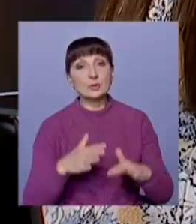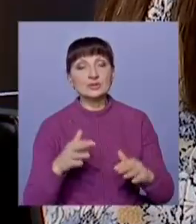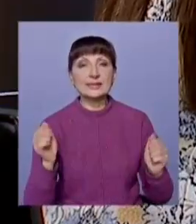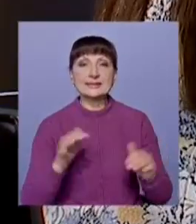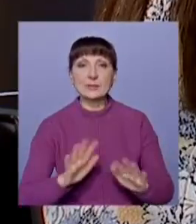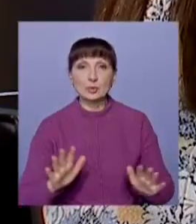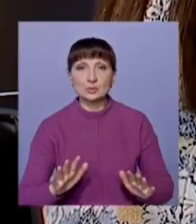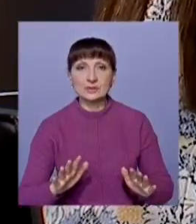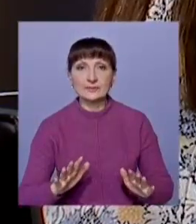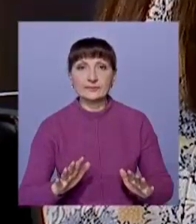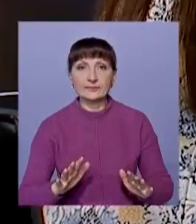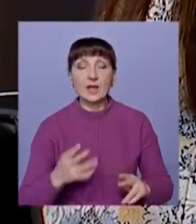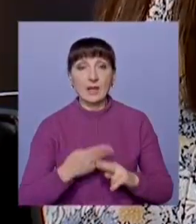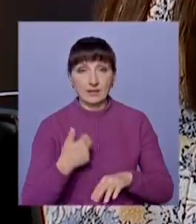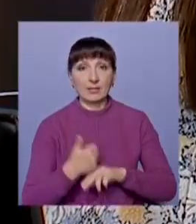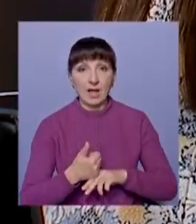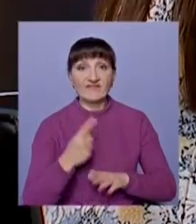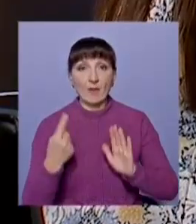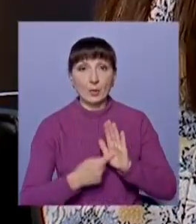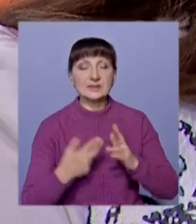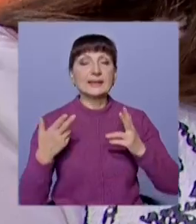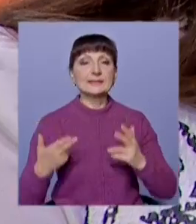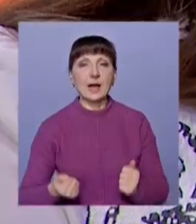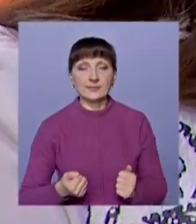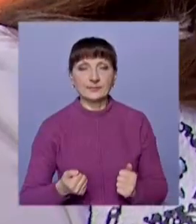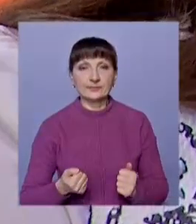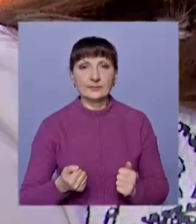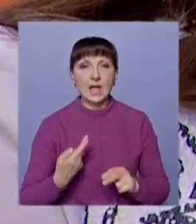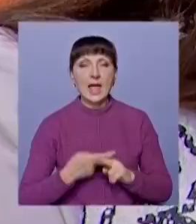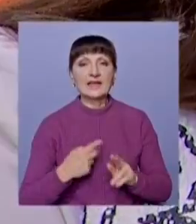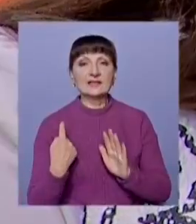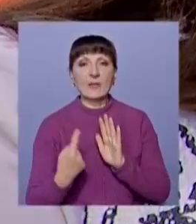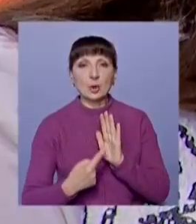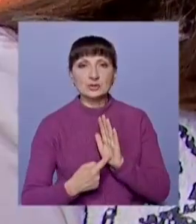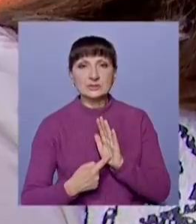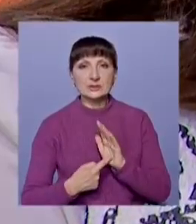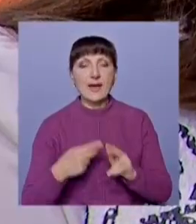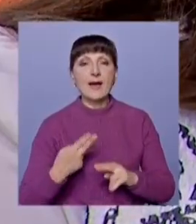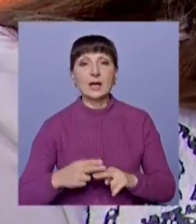стороны? Ну, наверное, это главный вопрос. Да, действительно, это вопрос, который